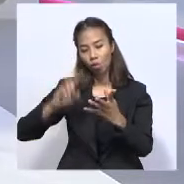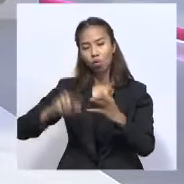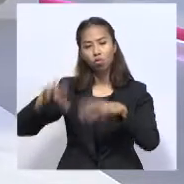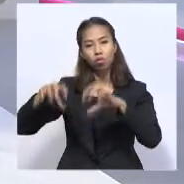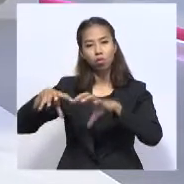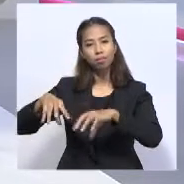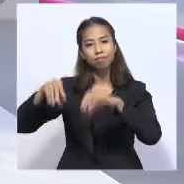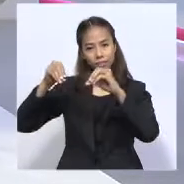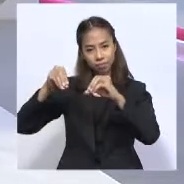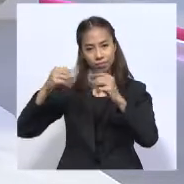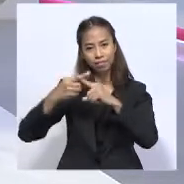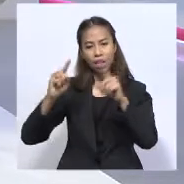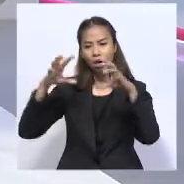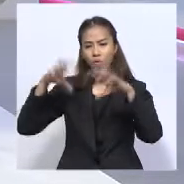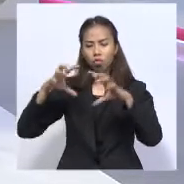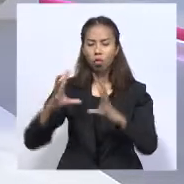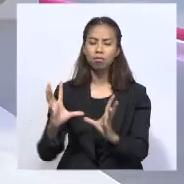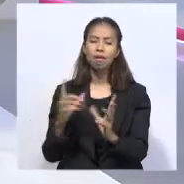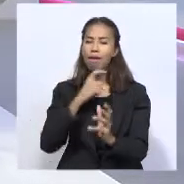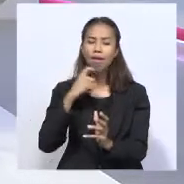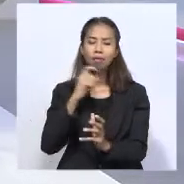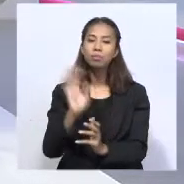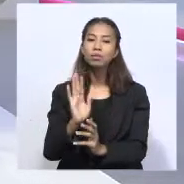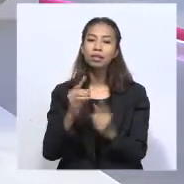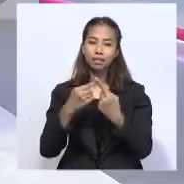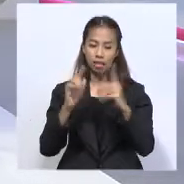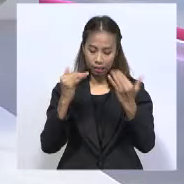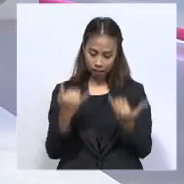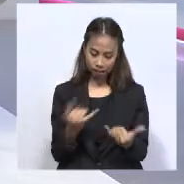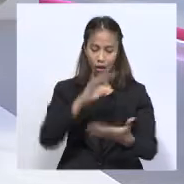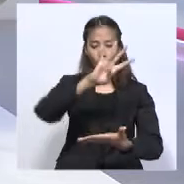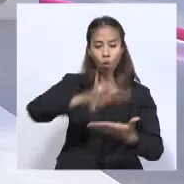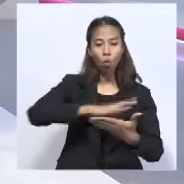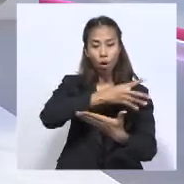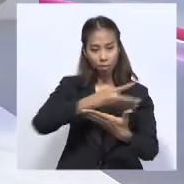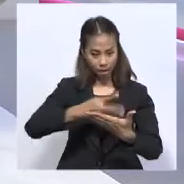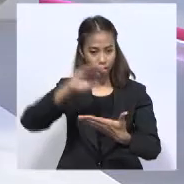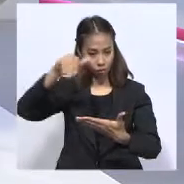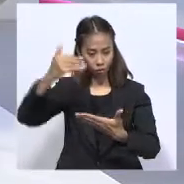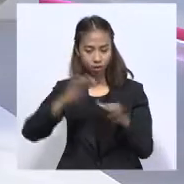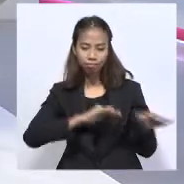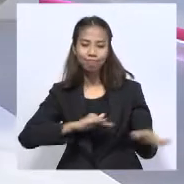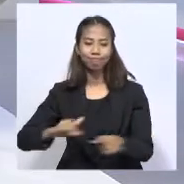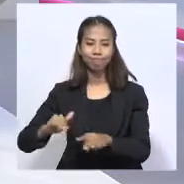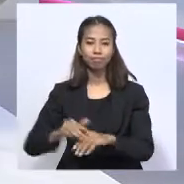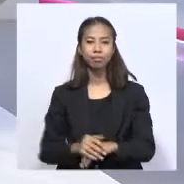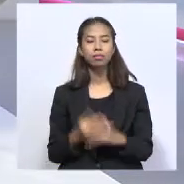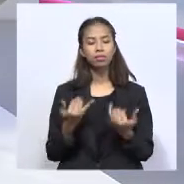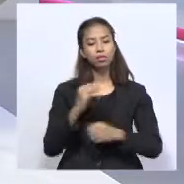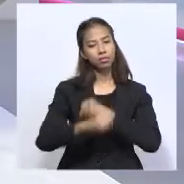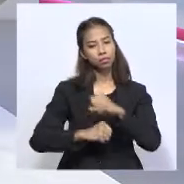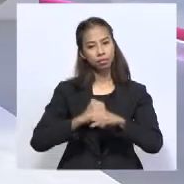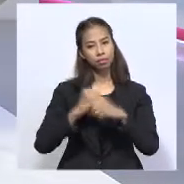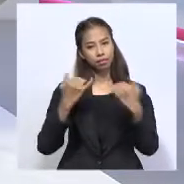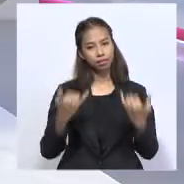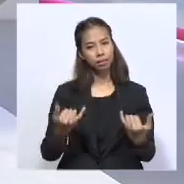งนิดนึงนะคะแต่ว่าก็จะไม่ได้หนักมากแต่ยังไงก็ตามก็วางแผนเพื่อรับมือดูแลพืชผลของตัวเองจะได้ไม่เสียหายนะคะ ถ้าดูภาพรวมปีนี้